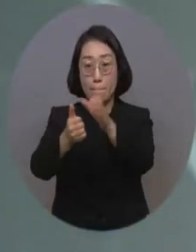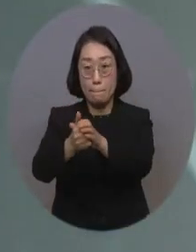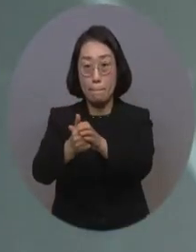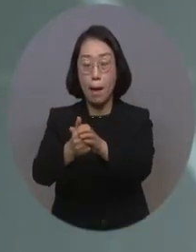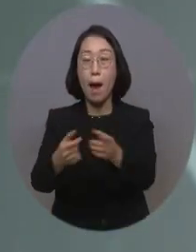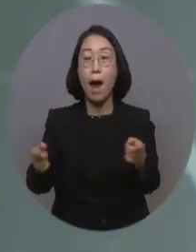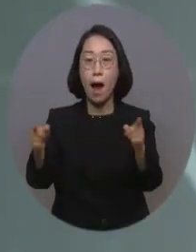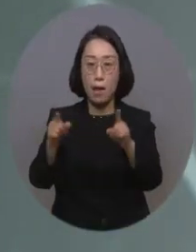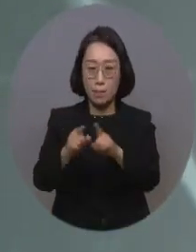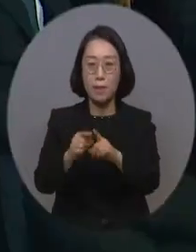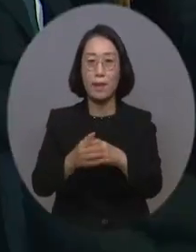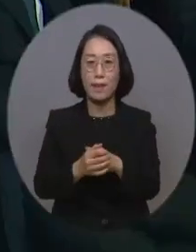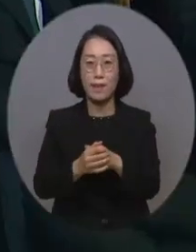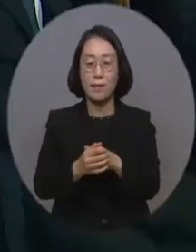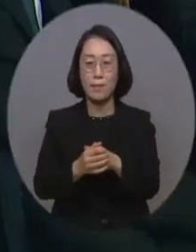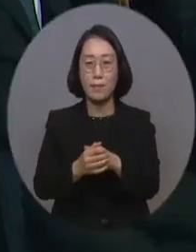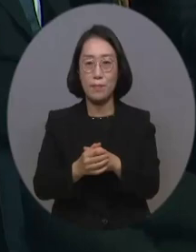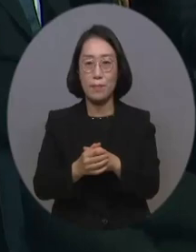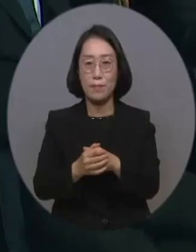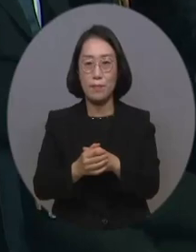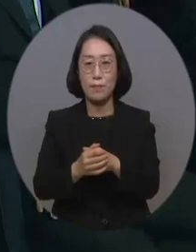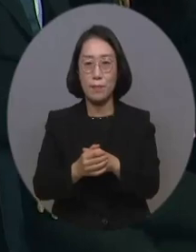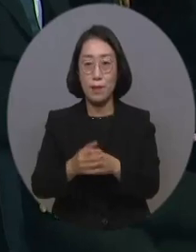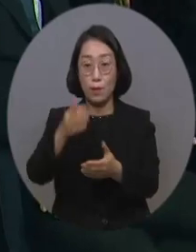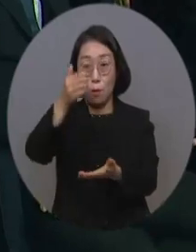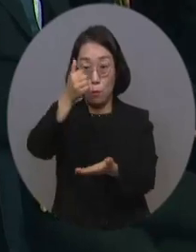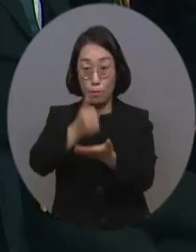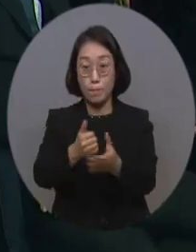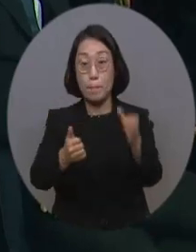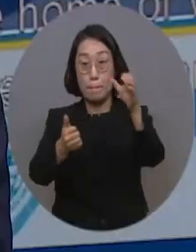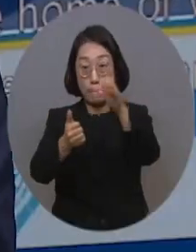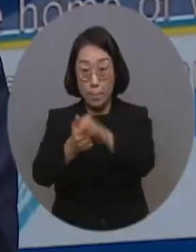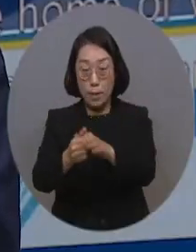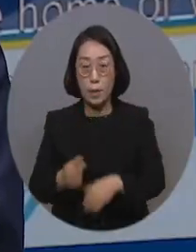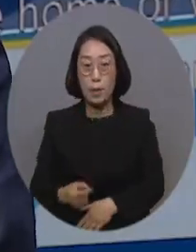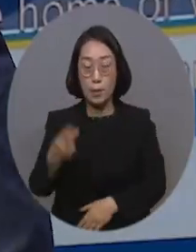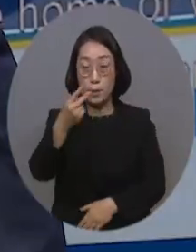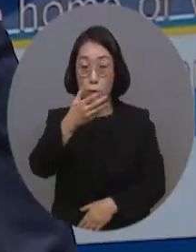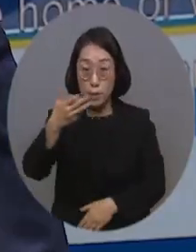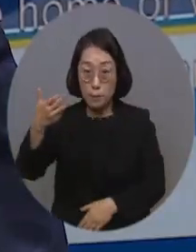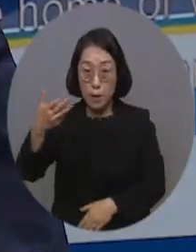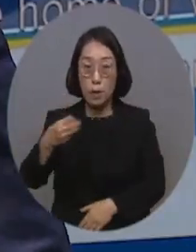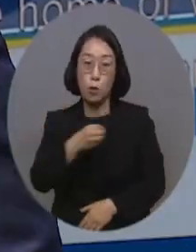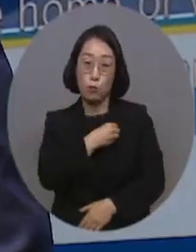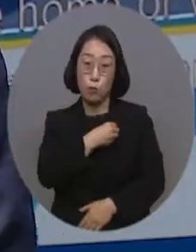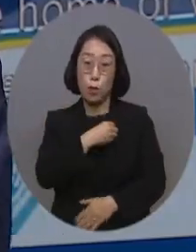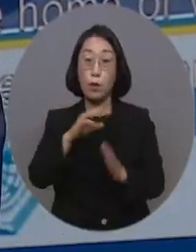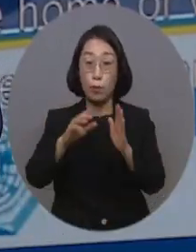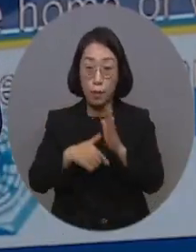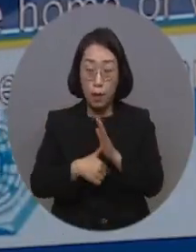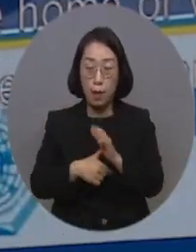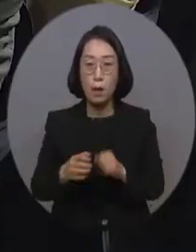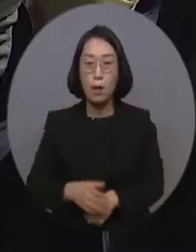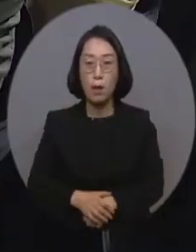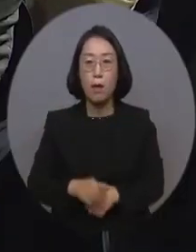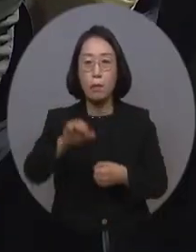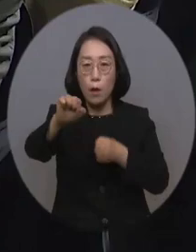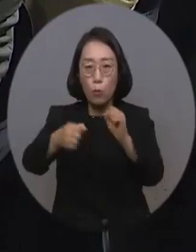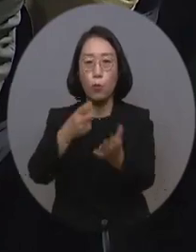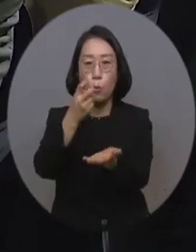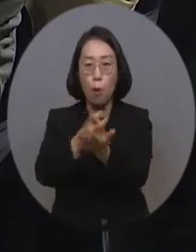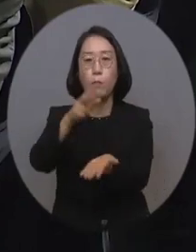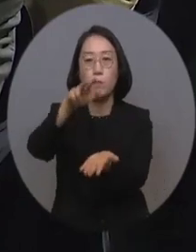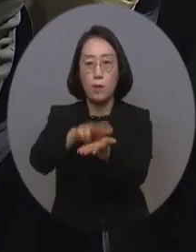의미를 더했습니다. 이동섭 국기원장은 지난 2018년 제20대 국회의원 당시 국기 태권도 법제화를